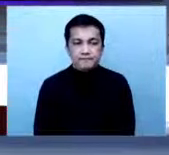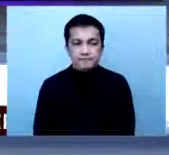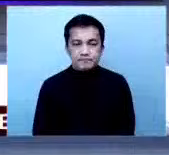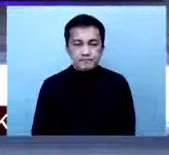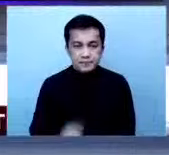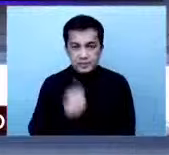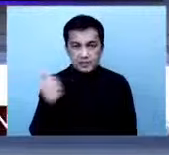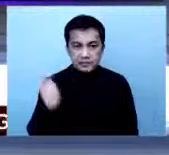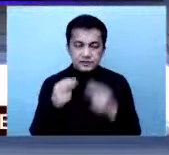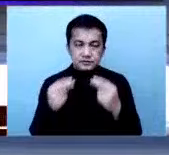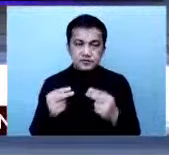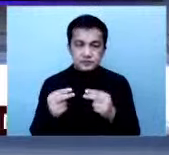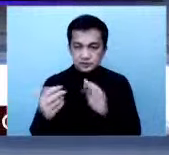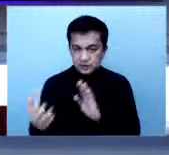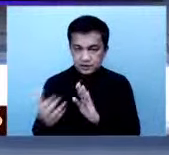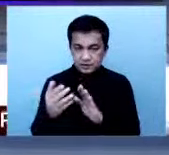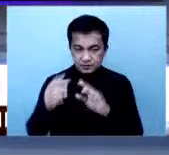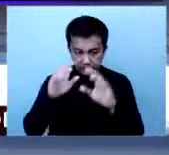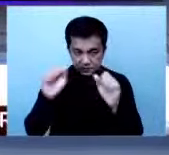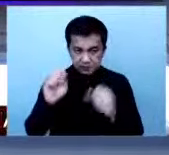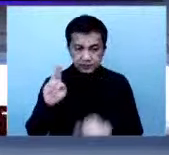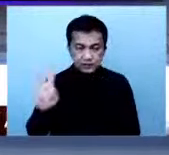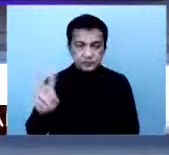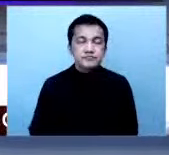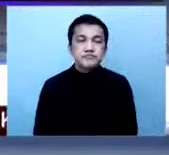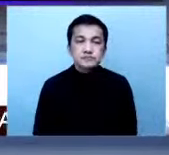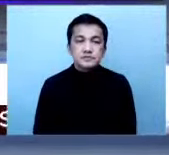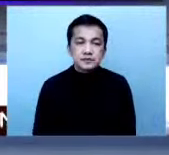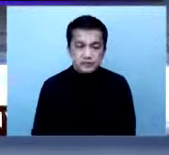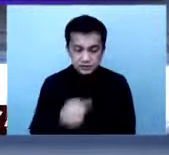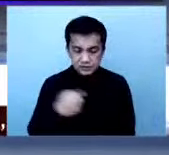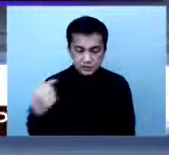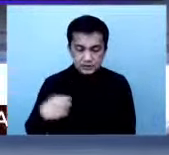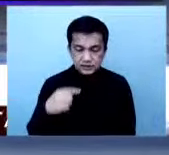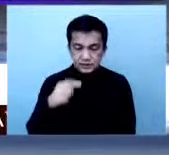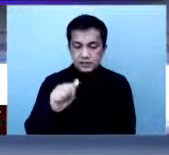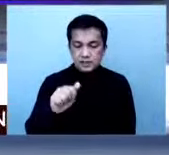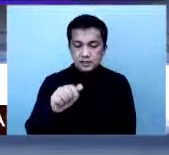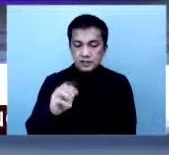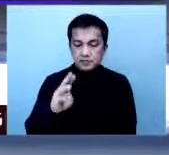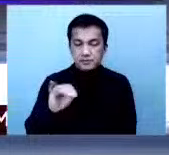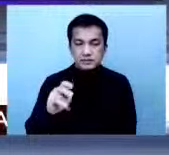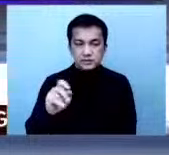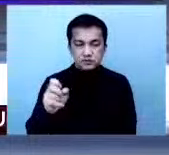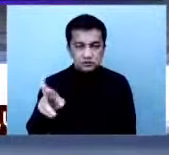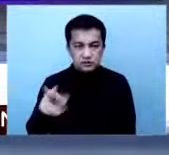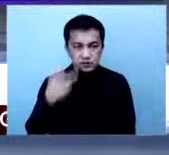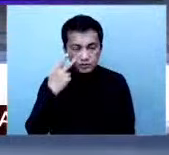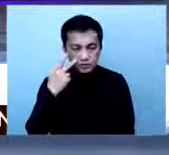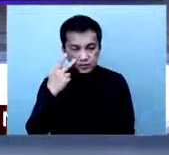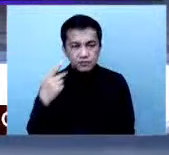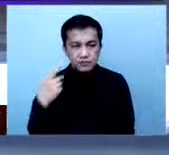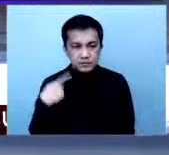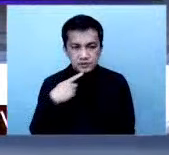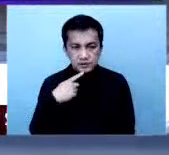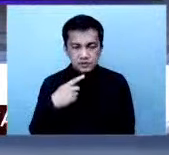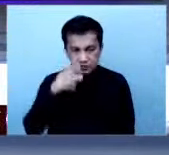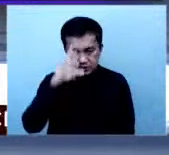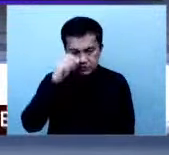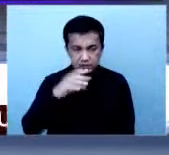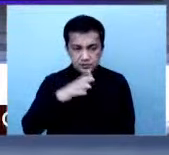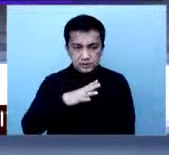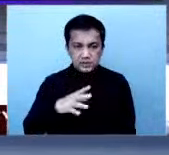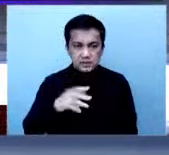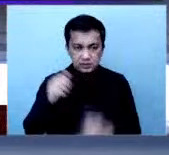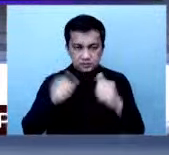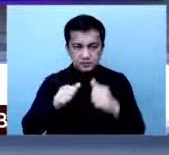kokomprontahin ni Pangulong Bongbong Marcos ang Chinese ambassador para alamin kung meron nga bang Gentleman's agreement sina dating